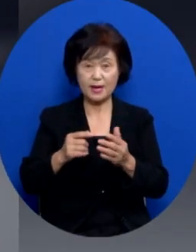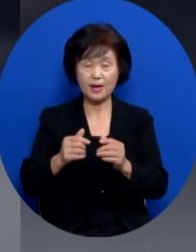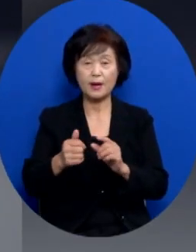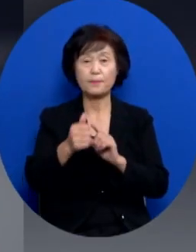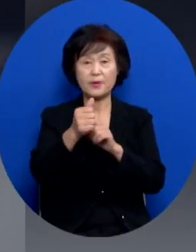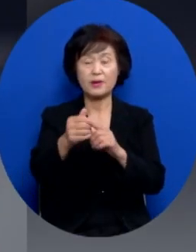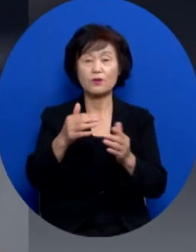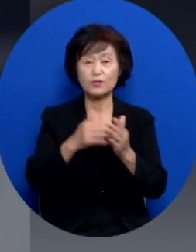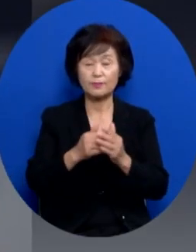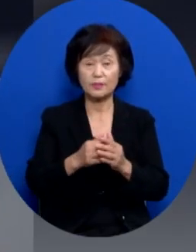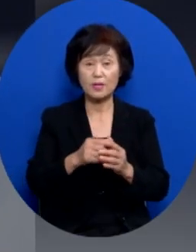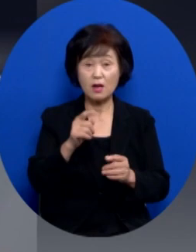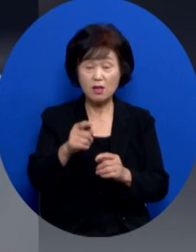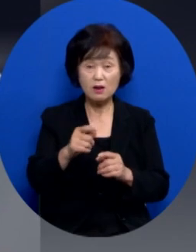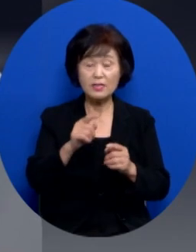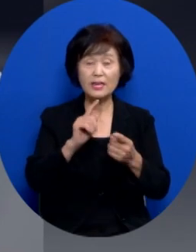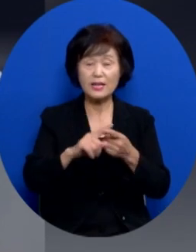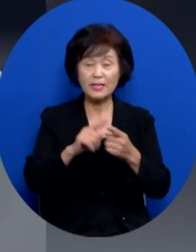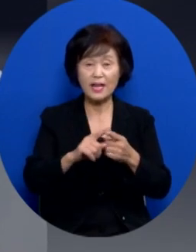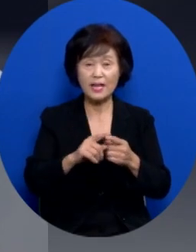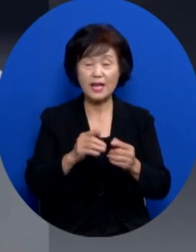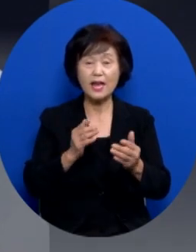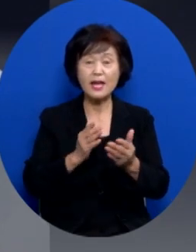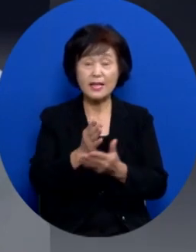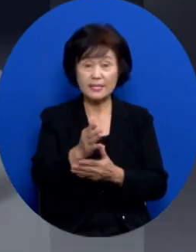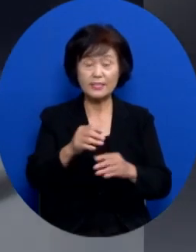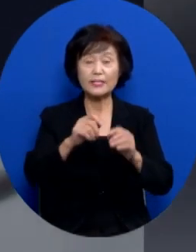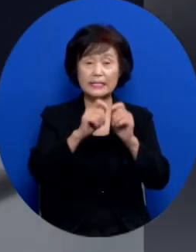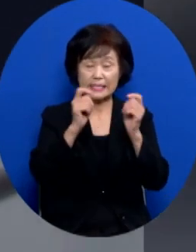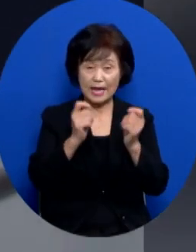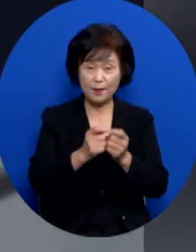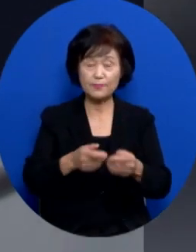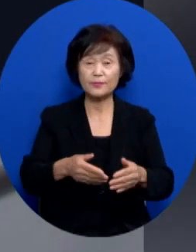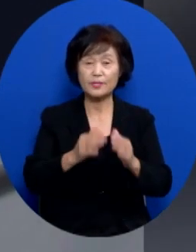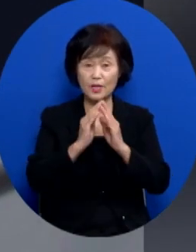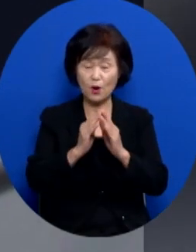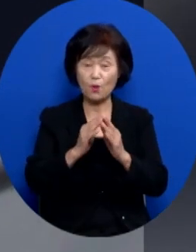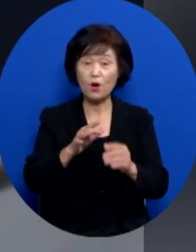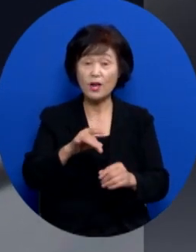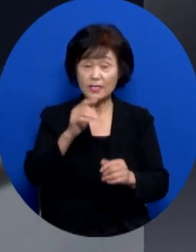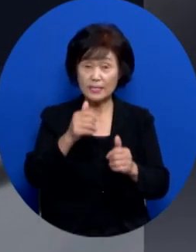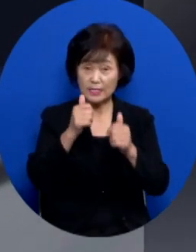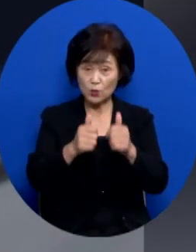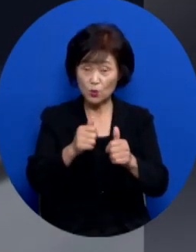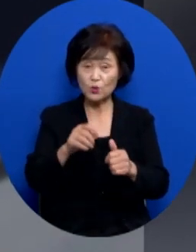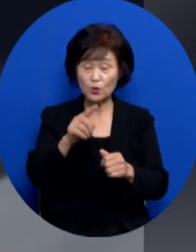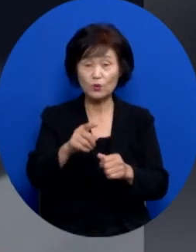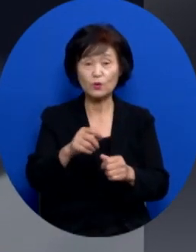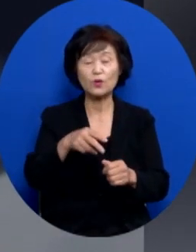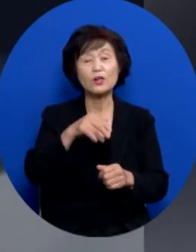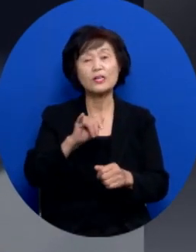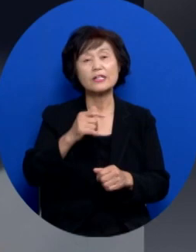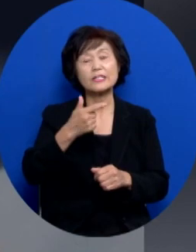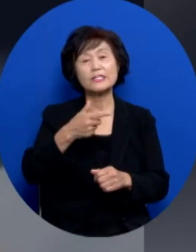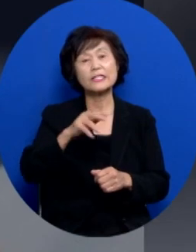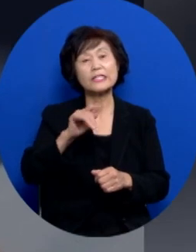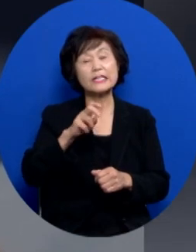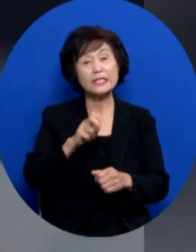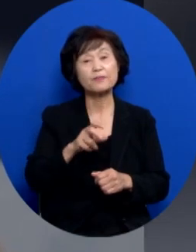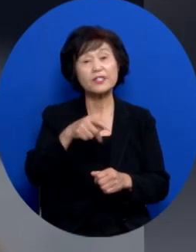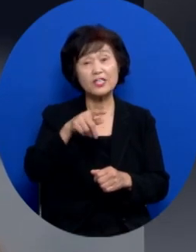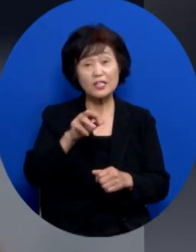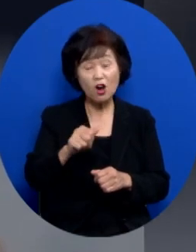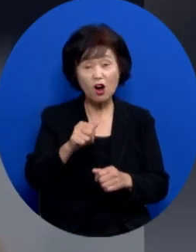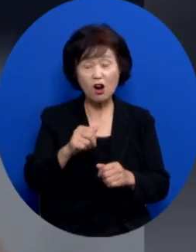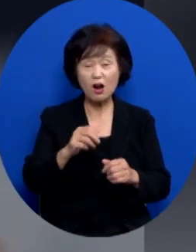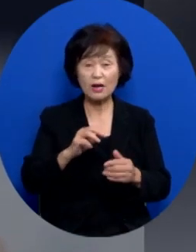소송 전담팀을 구성해 민사 소송 제기를 준비해 왔다며 첫 소송으로 신림역 2번 출구 살인 예고글